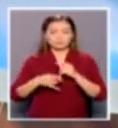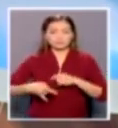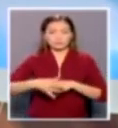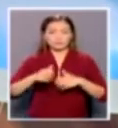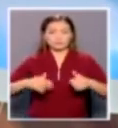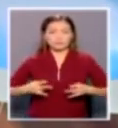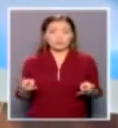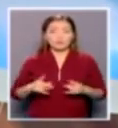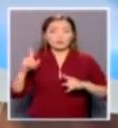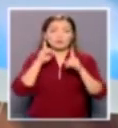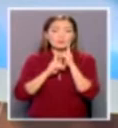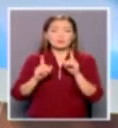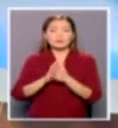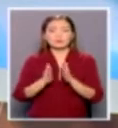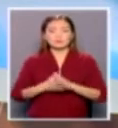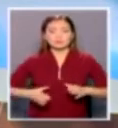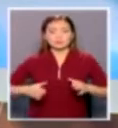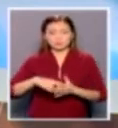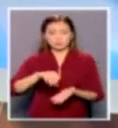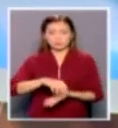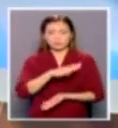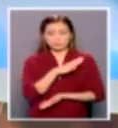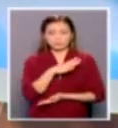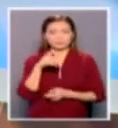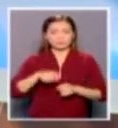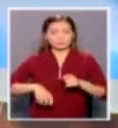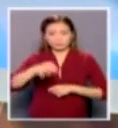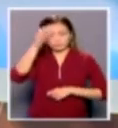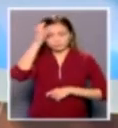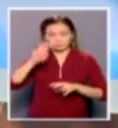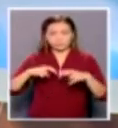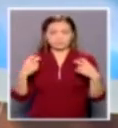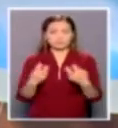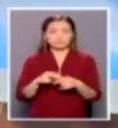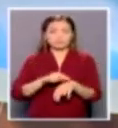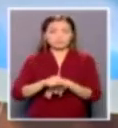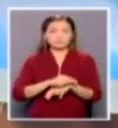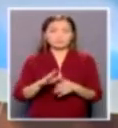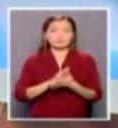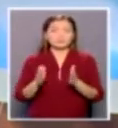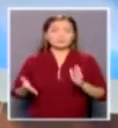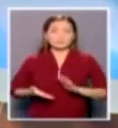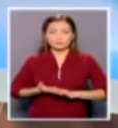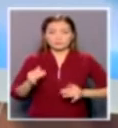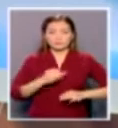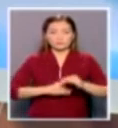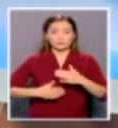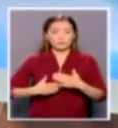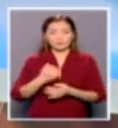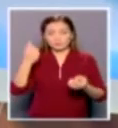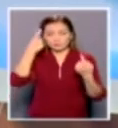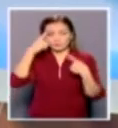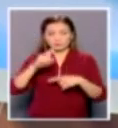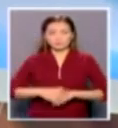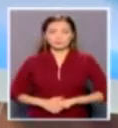регионе. На совещании члены организации приняли участие в экспертных, дискуссионных и обучающих мероприятиях, обсудили новые идеи